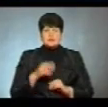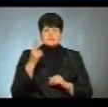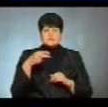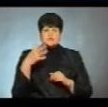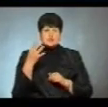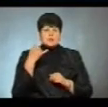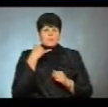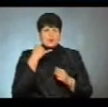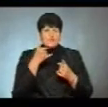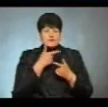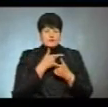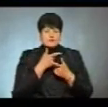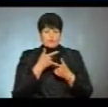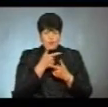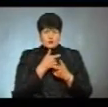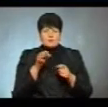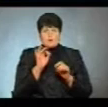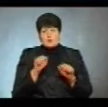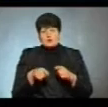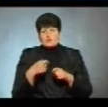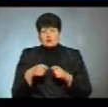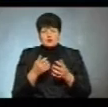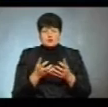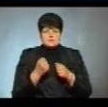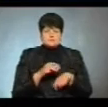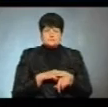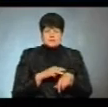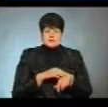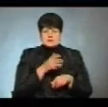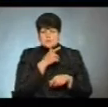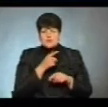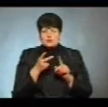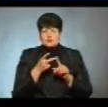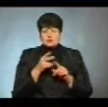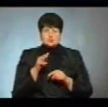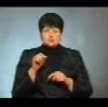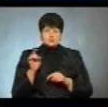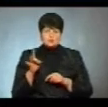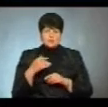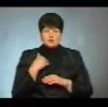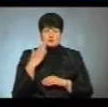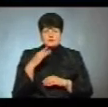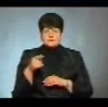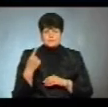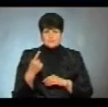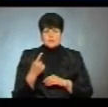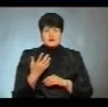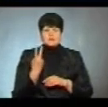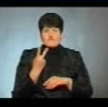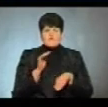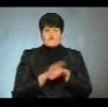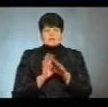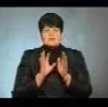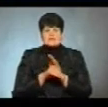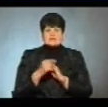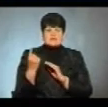можливі порушення, пов'язані з виборчим процесом, отримали правоохоронці за період другого туру голосування на Тернопільщині. Два факти внесли до